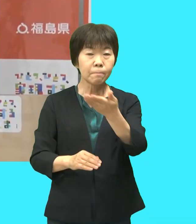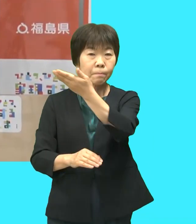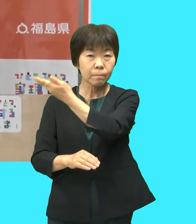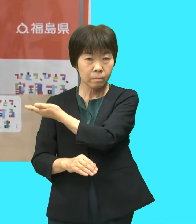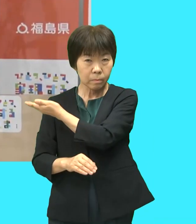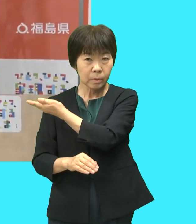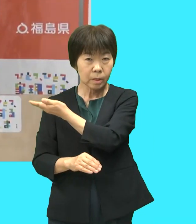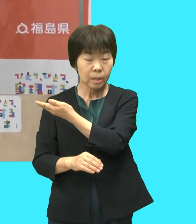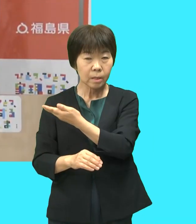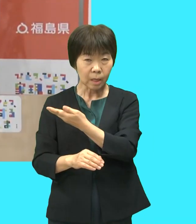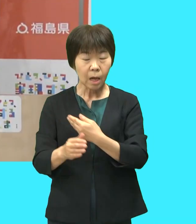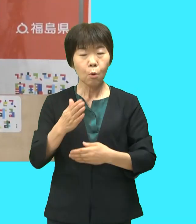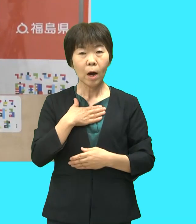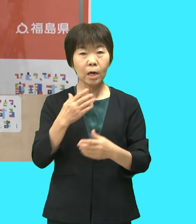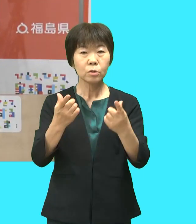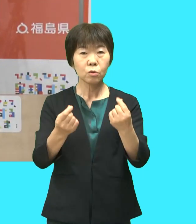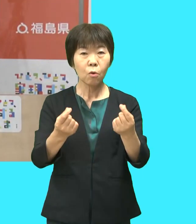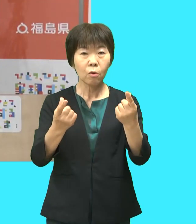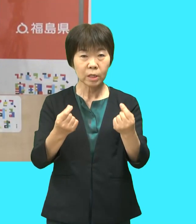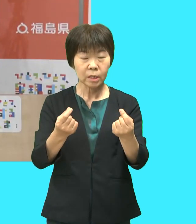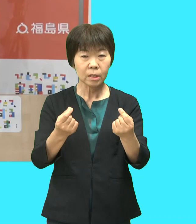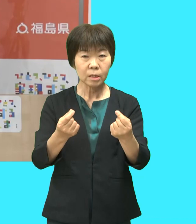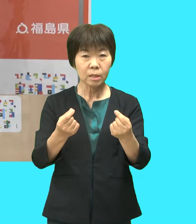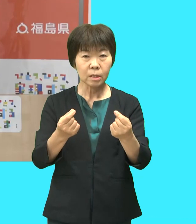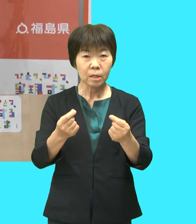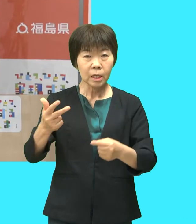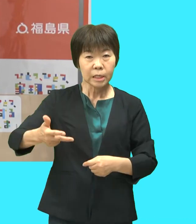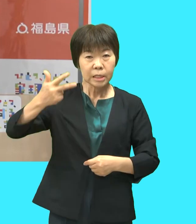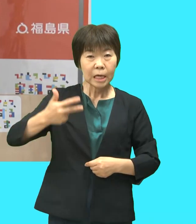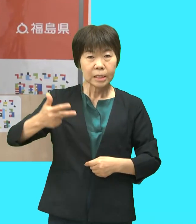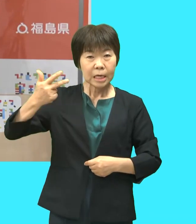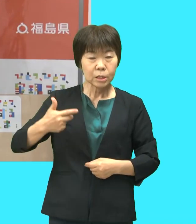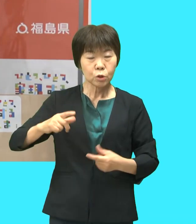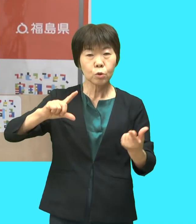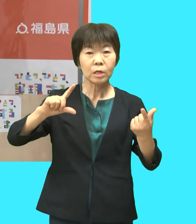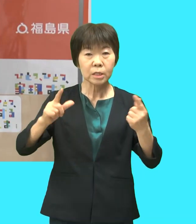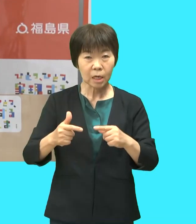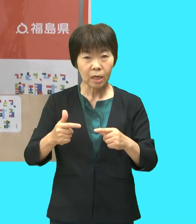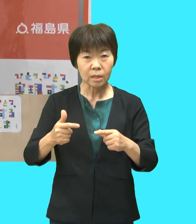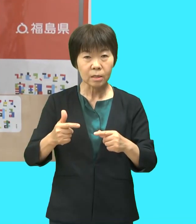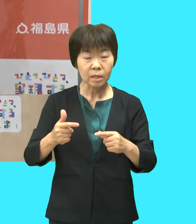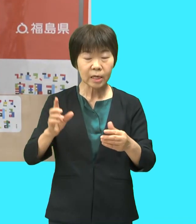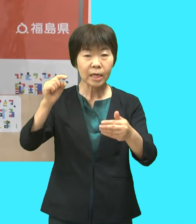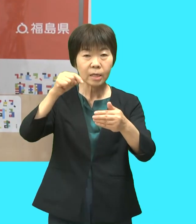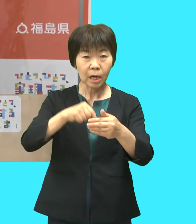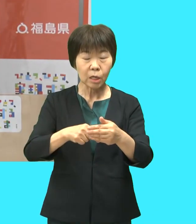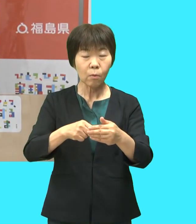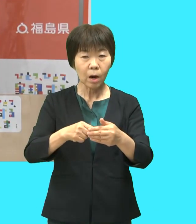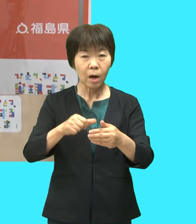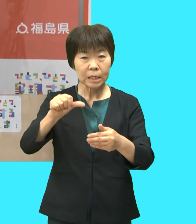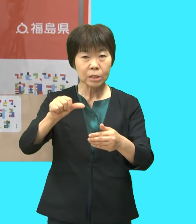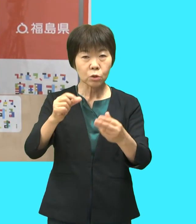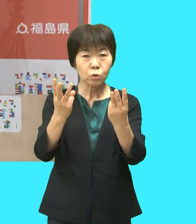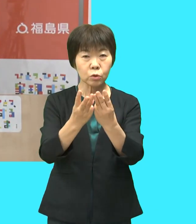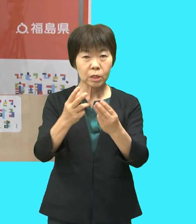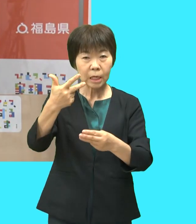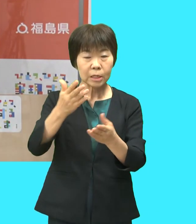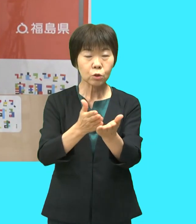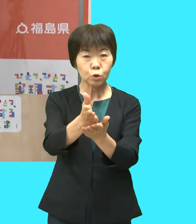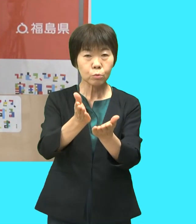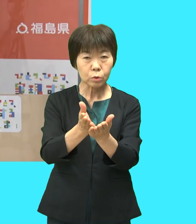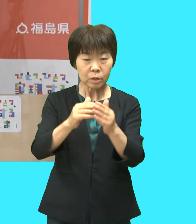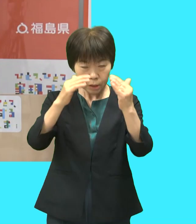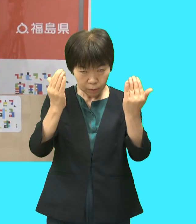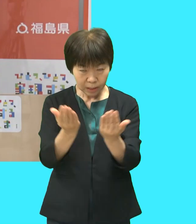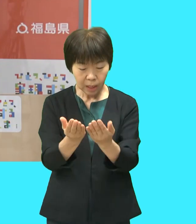分かりになります通り、2週間前とは異なり、本県5つの指標、7つの区分すべてがステージ2